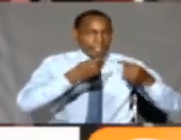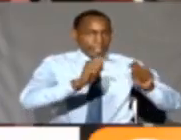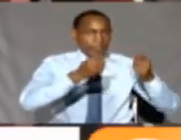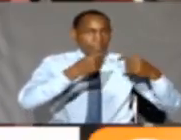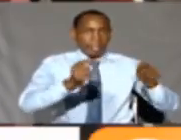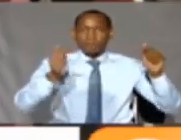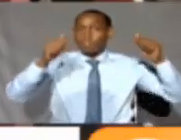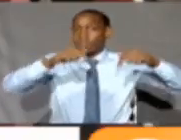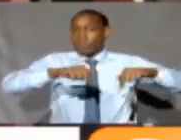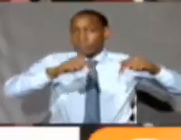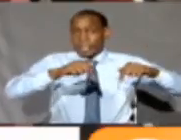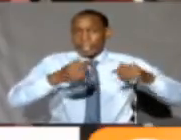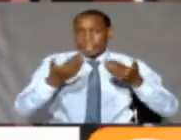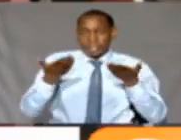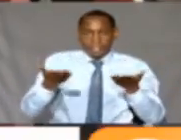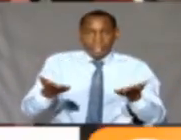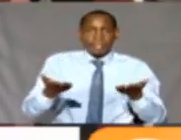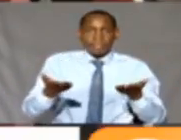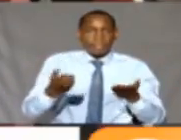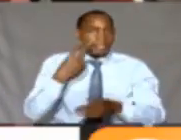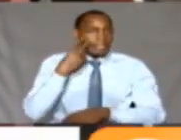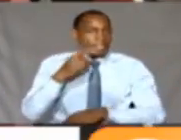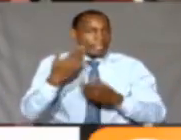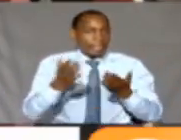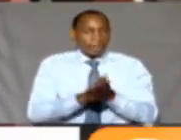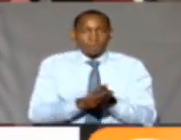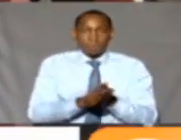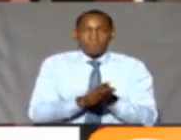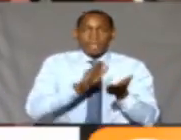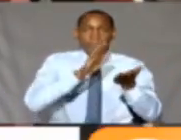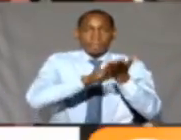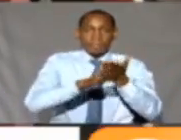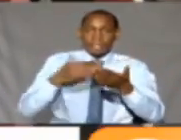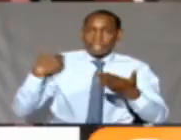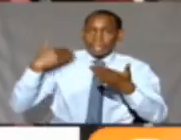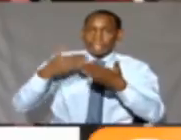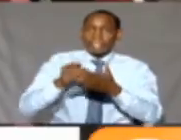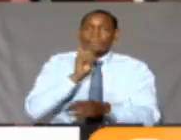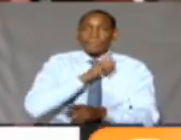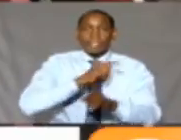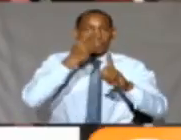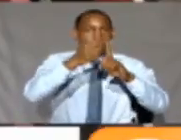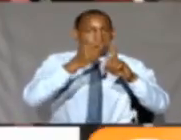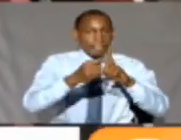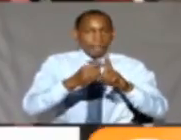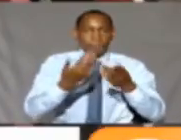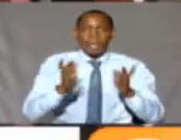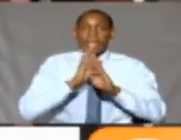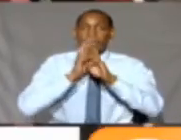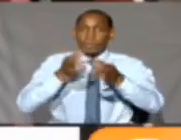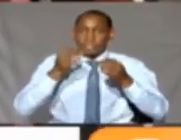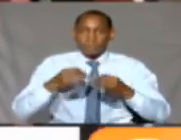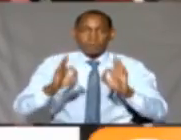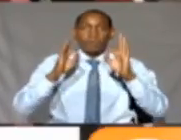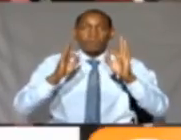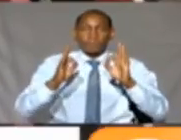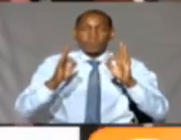hii leo, kwa sasa wameonekana kuyashabikia hadi hapo mwisho wa muhula ambapo ripoti maalum